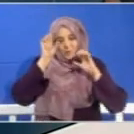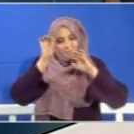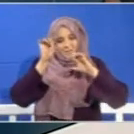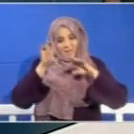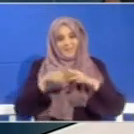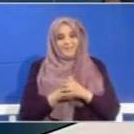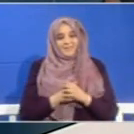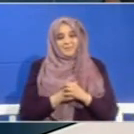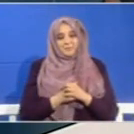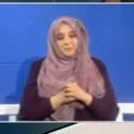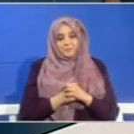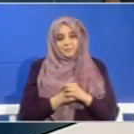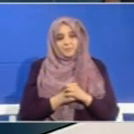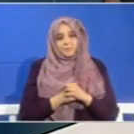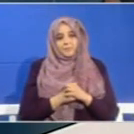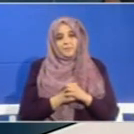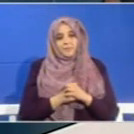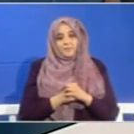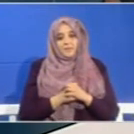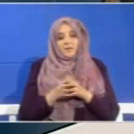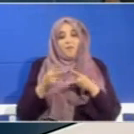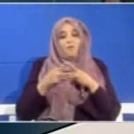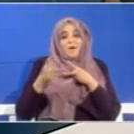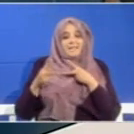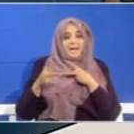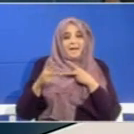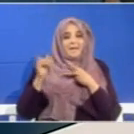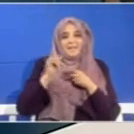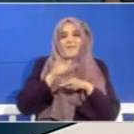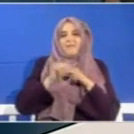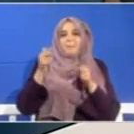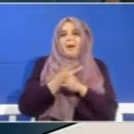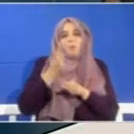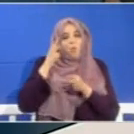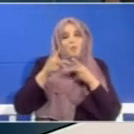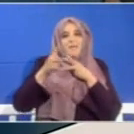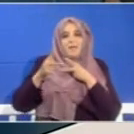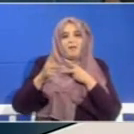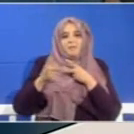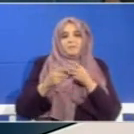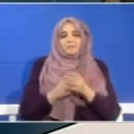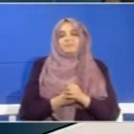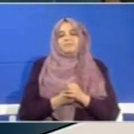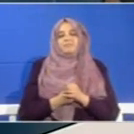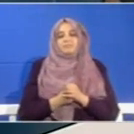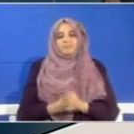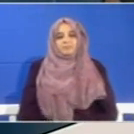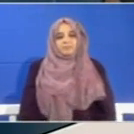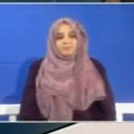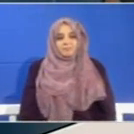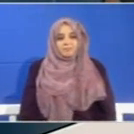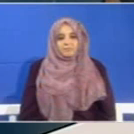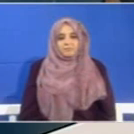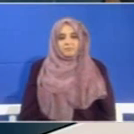الله. آمين يا رب. ما حكم الجار الذي يؤذي جاره؟ إن شاء الله نجاوبك.